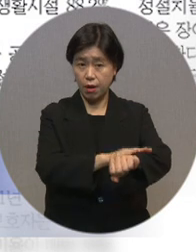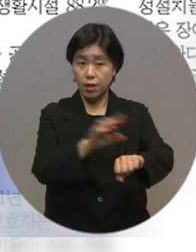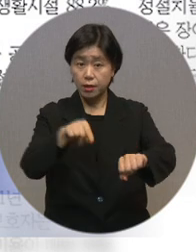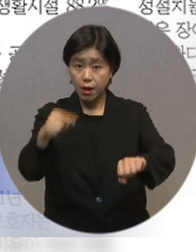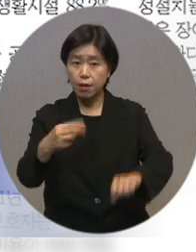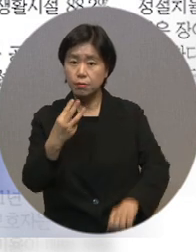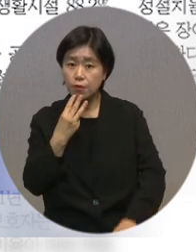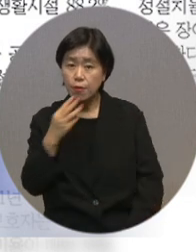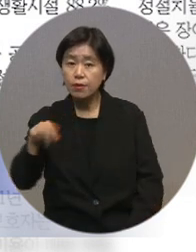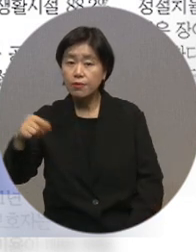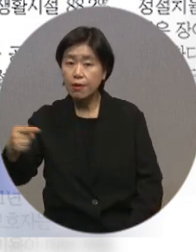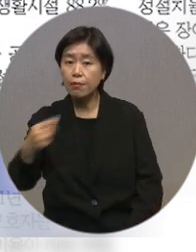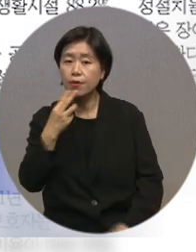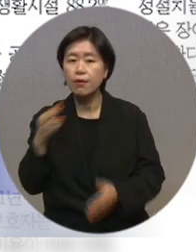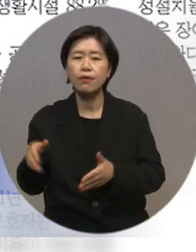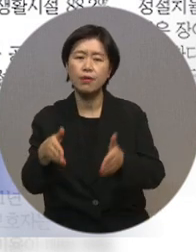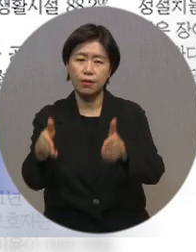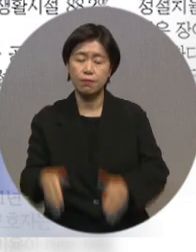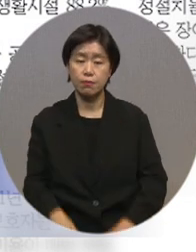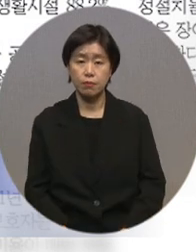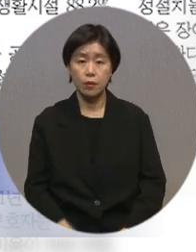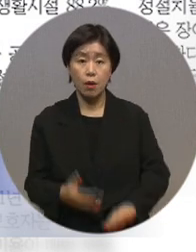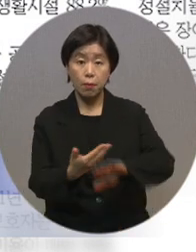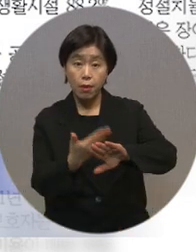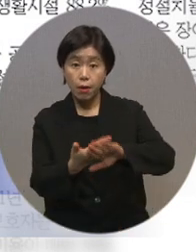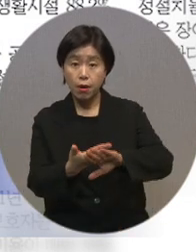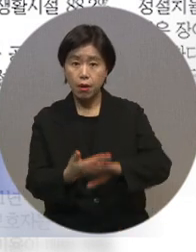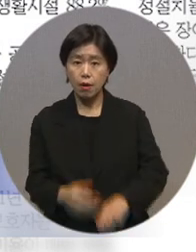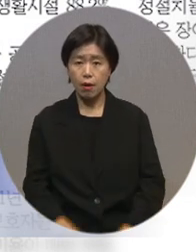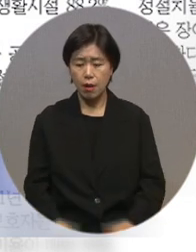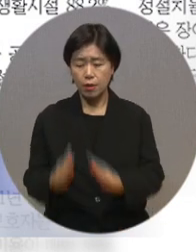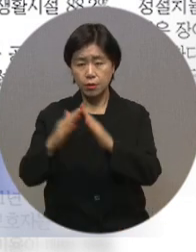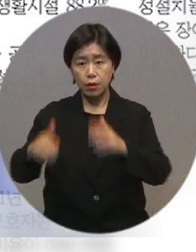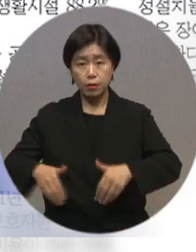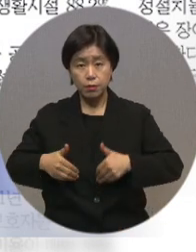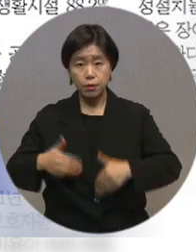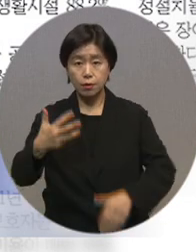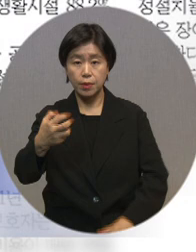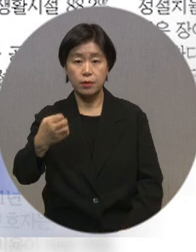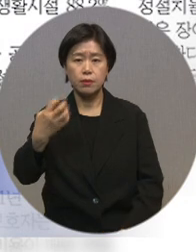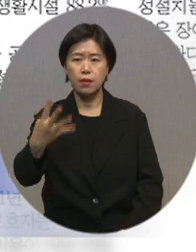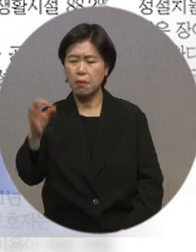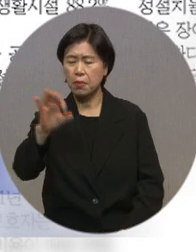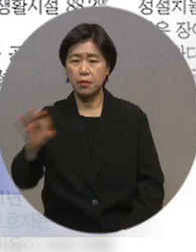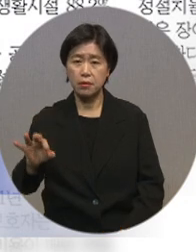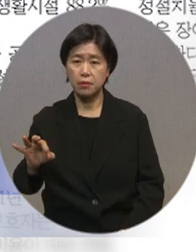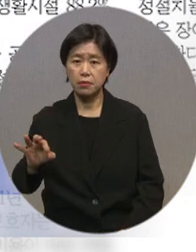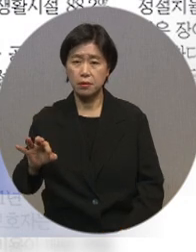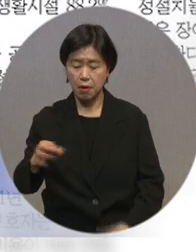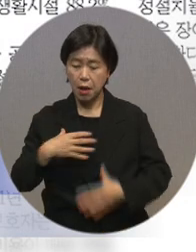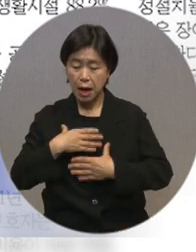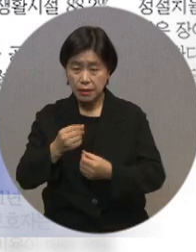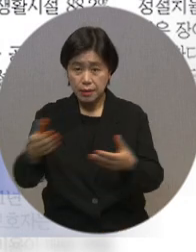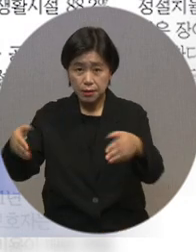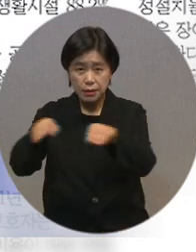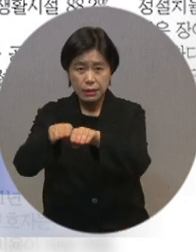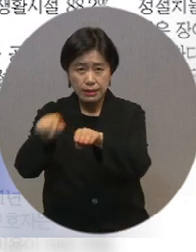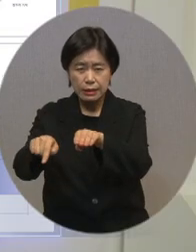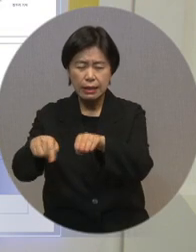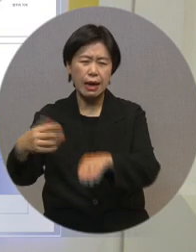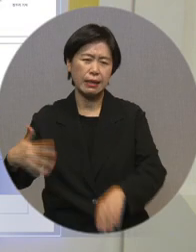순으로 나타났습니다 반면 상대적으로 전라남도는 84% 설치율이 가장